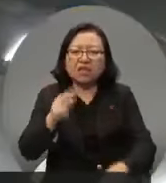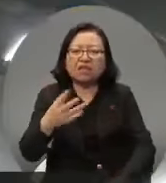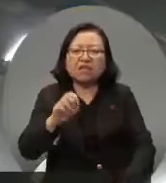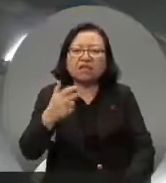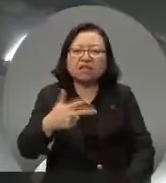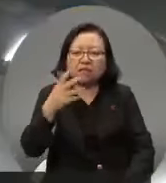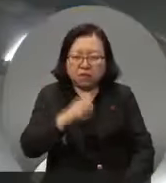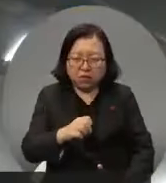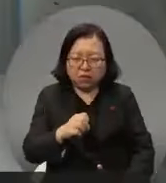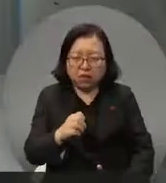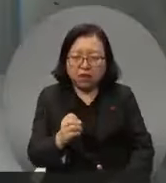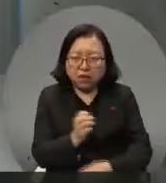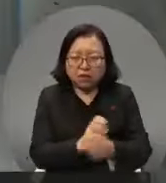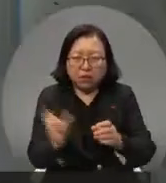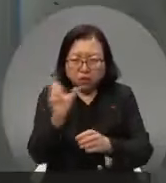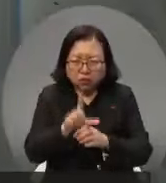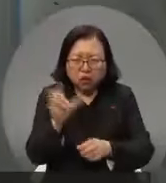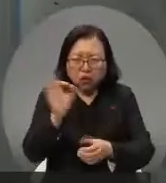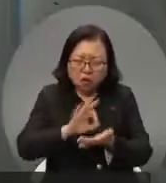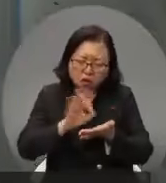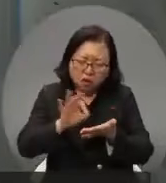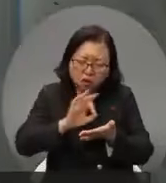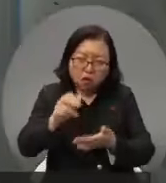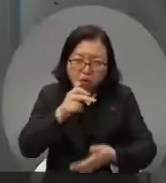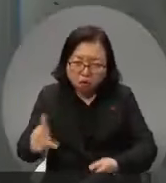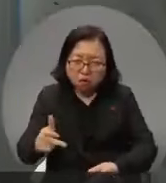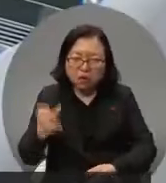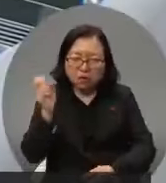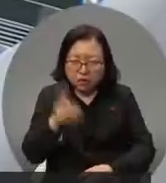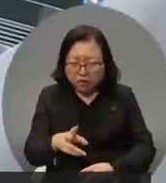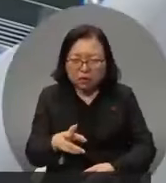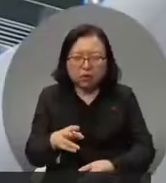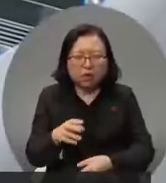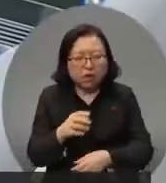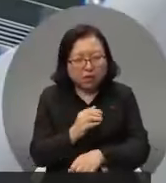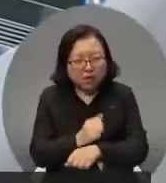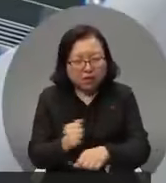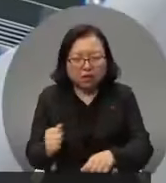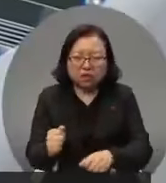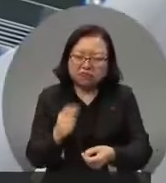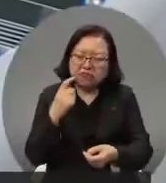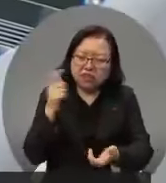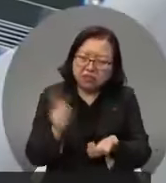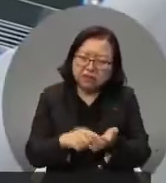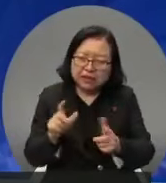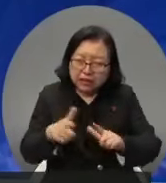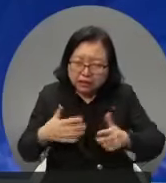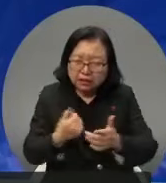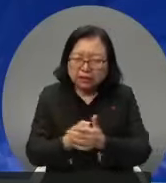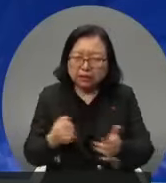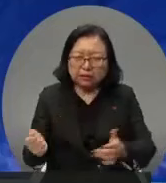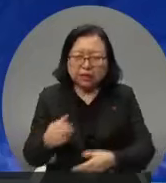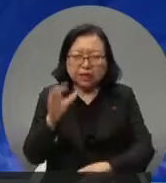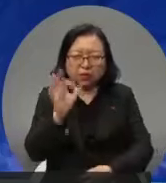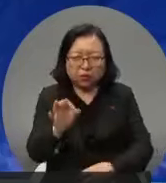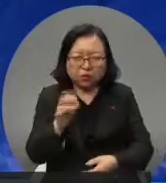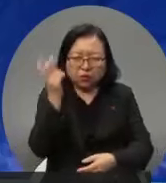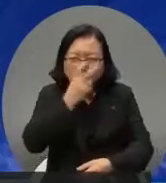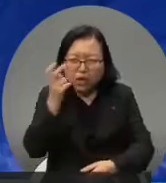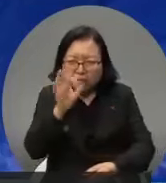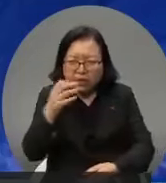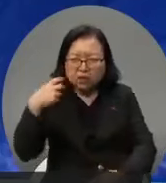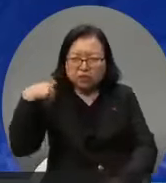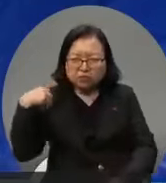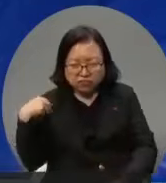그보다 규모가 더 큰 데다 접근성이 떨어지고 소음 피해도 큰 만큼 유지 비용은 부담이 될 수밖에 없습니다.